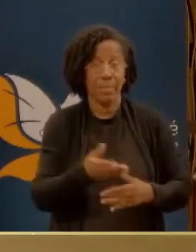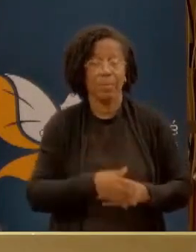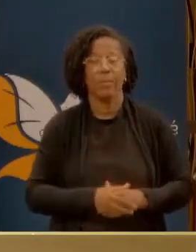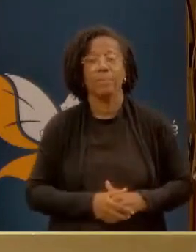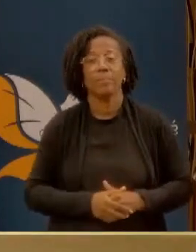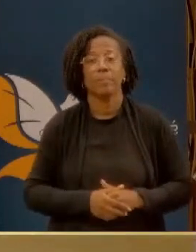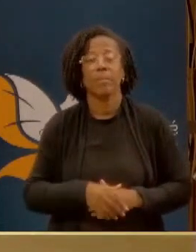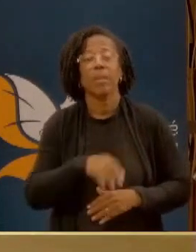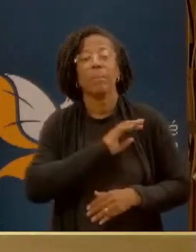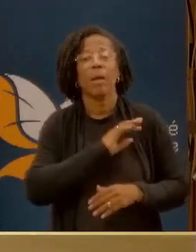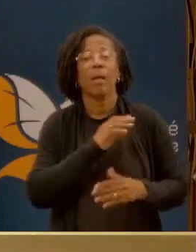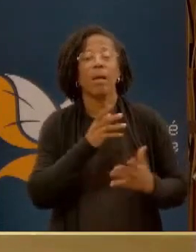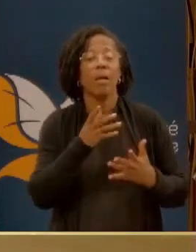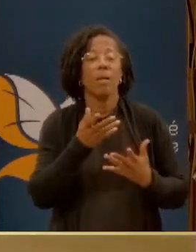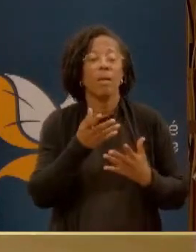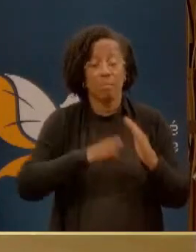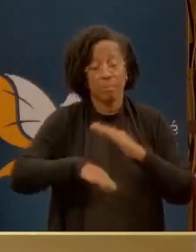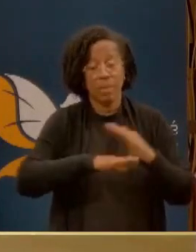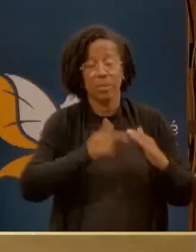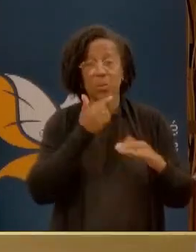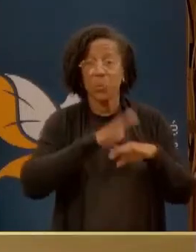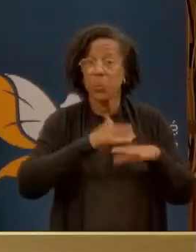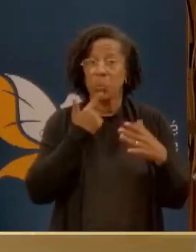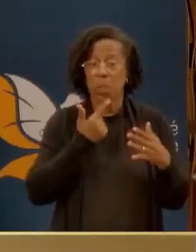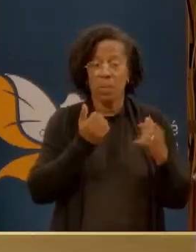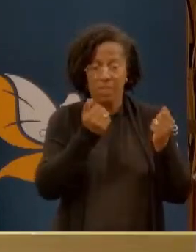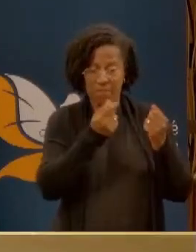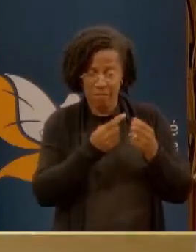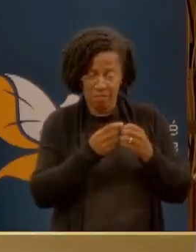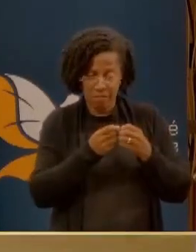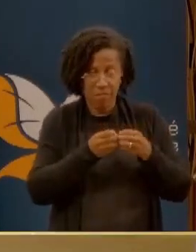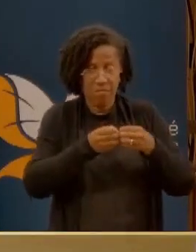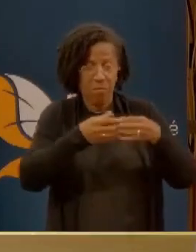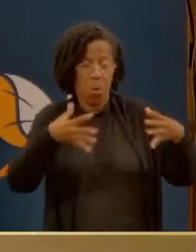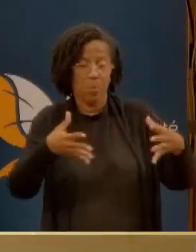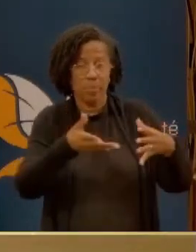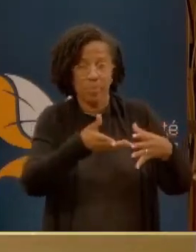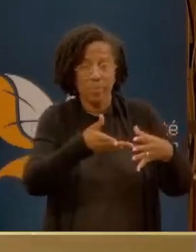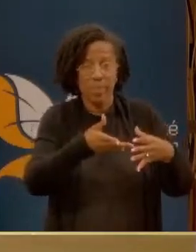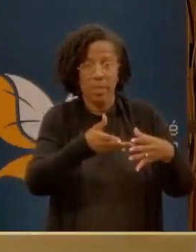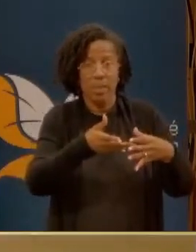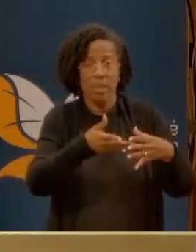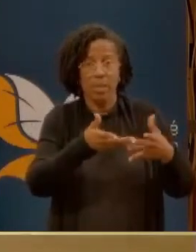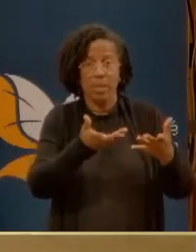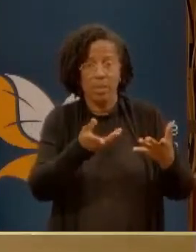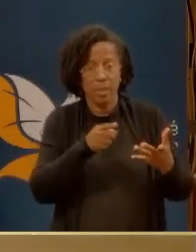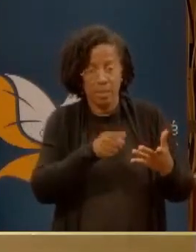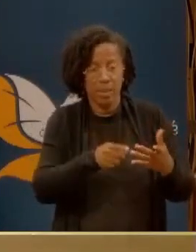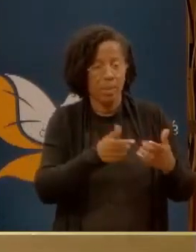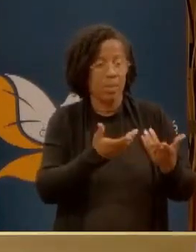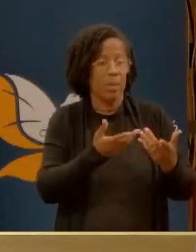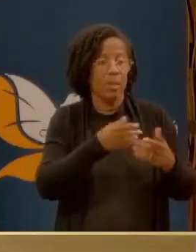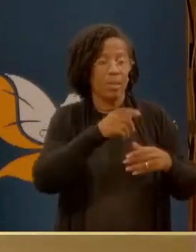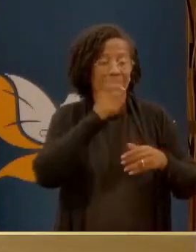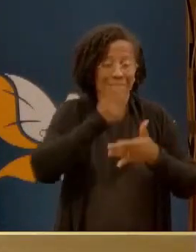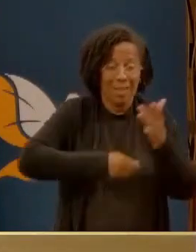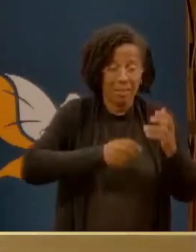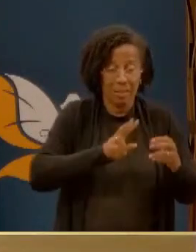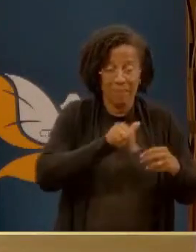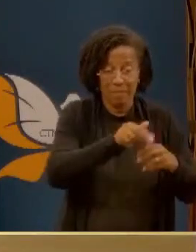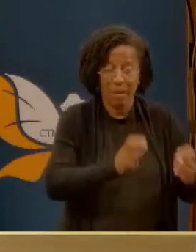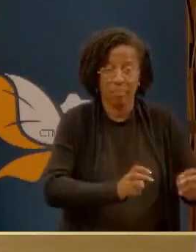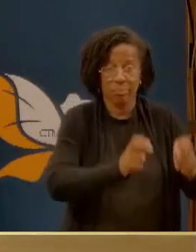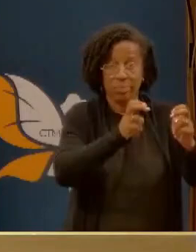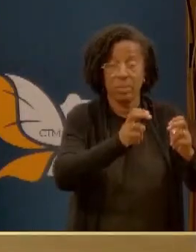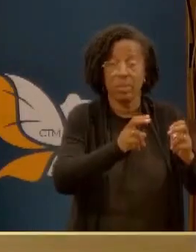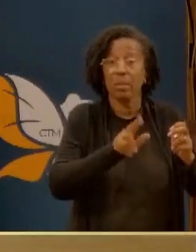partez d'une hypothèse que le volume de biens sur lesquels vous avez augmenté la taxe va rester le